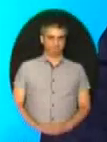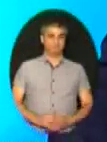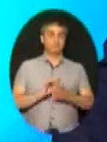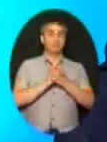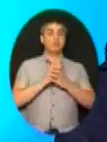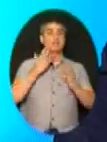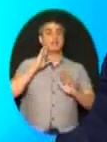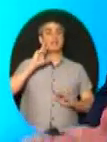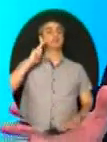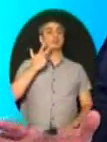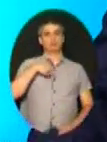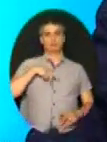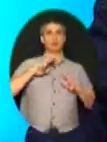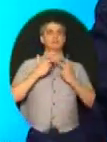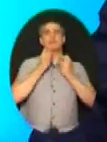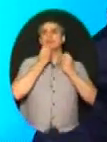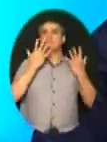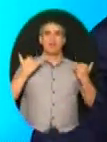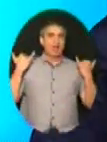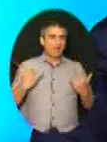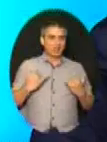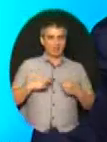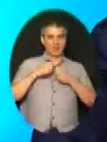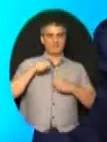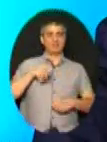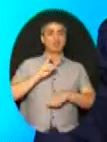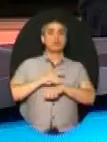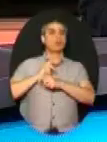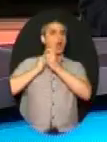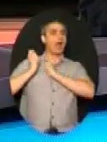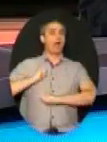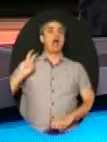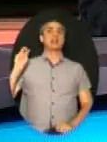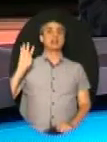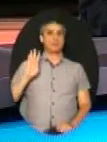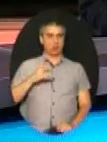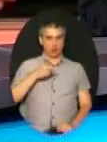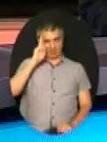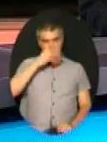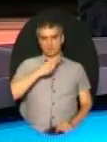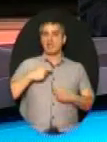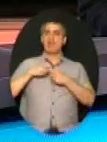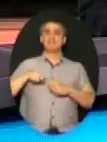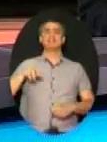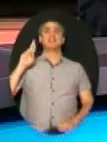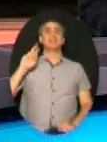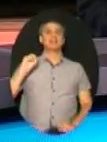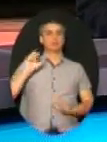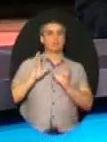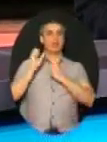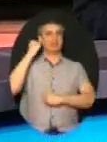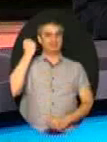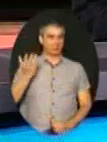שלום לכם, קריאה שלישית איתנו בצוות הנפלא היום, חברת הכנסת דוקטור ענת ברקו ליכוד, שלום לך. שלום. חברת הכנסת רויטל סוויד, המחנה